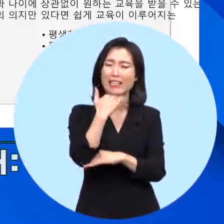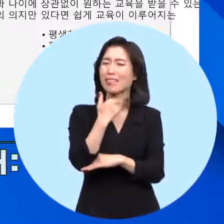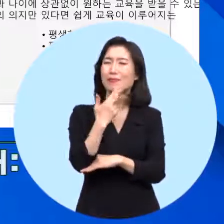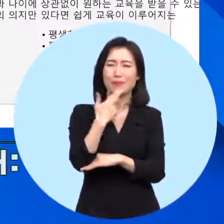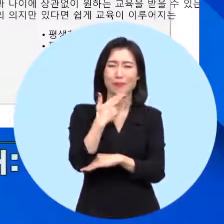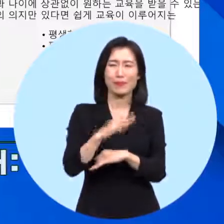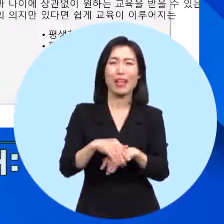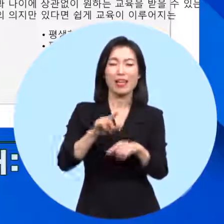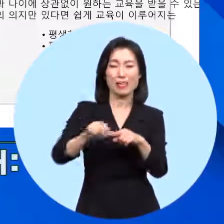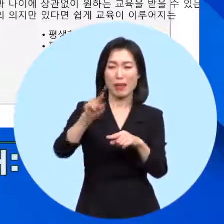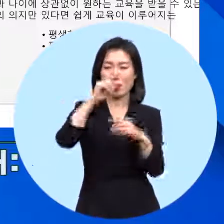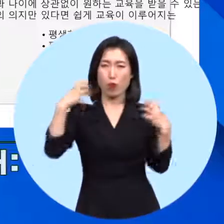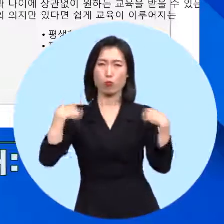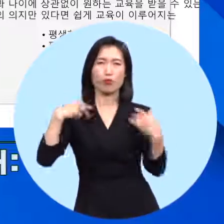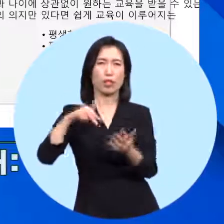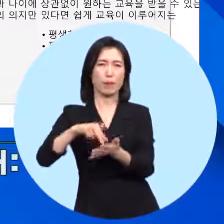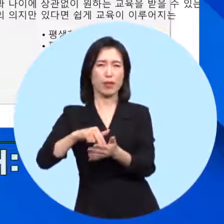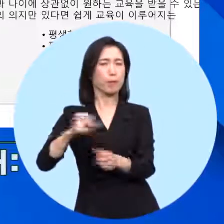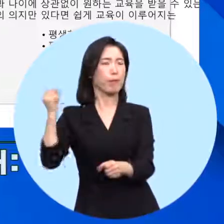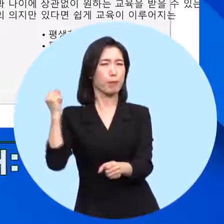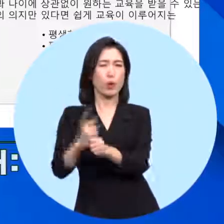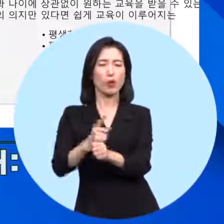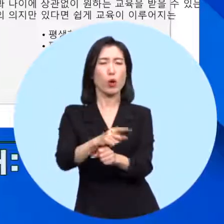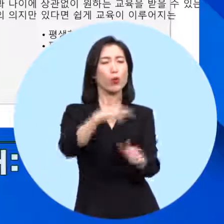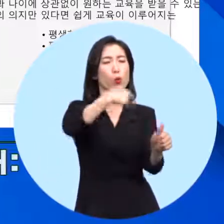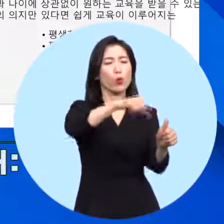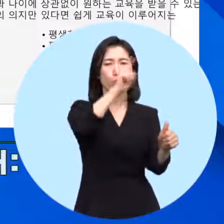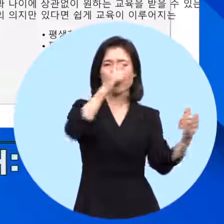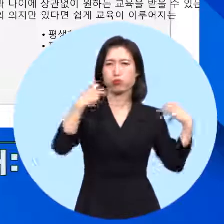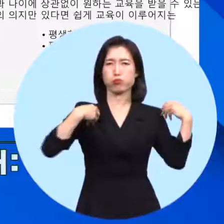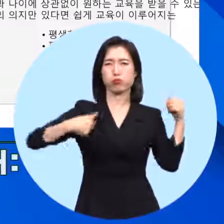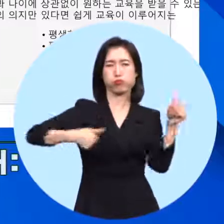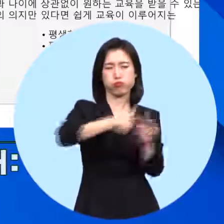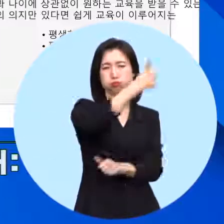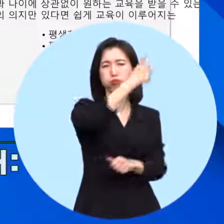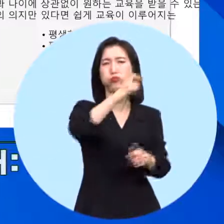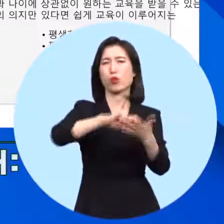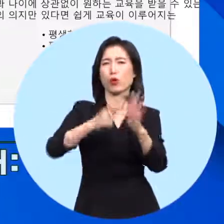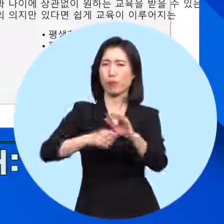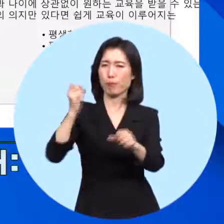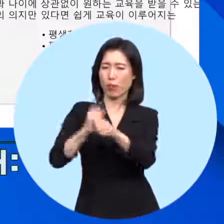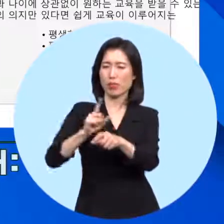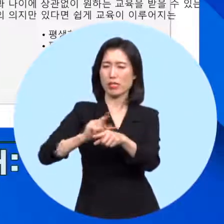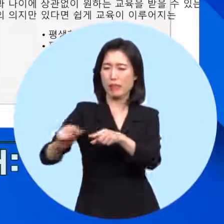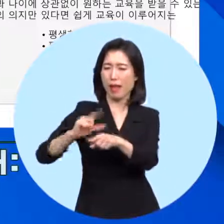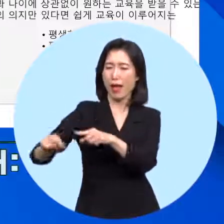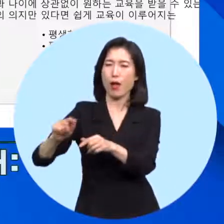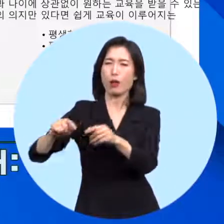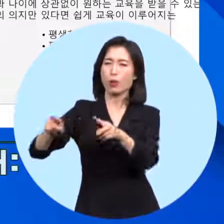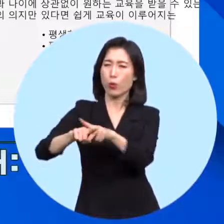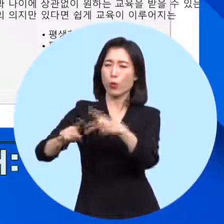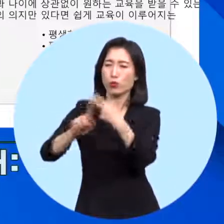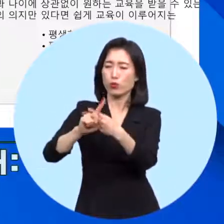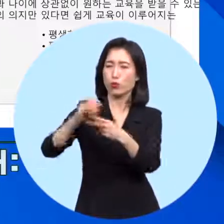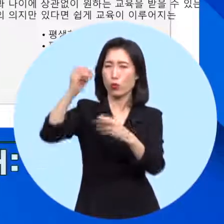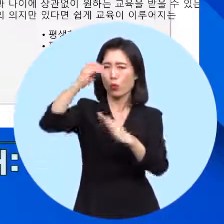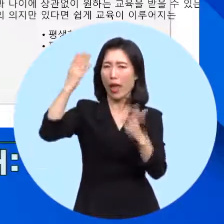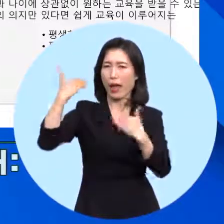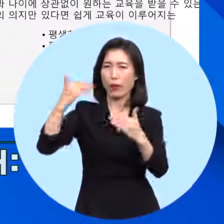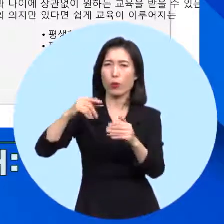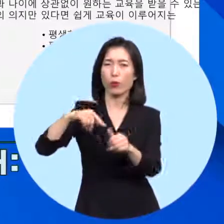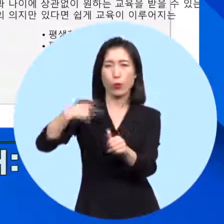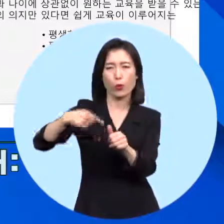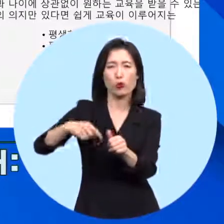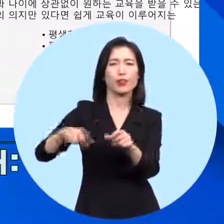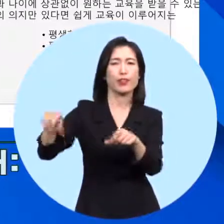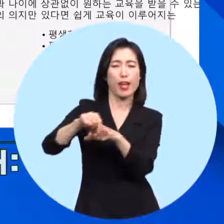지자체에서는 교육청을 능가할 정도로 각종 초중등교육 지원뿐만 아니라